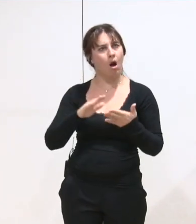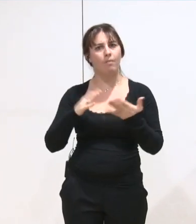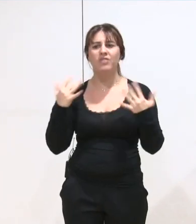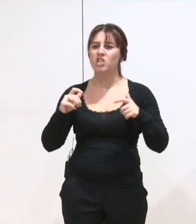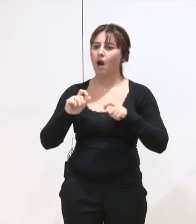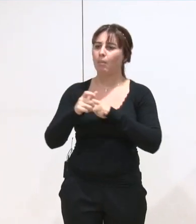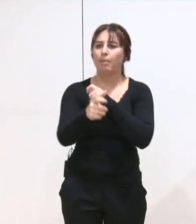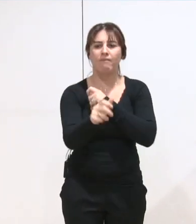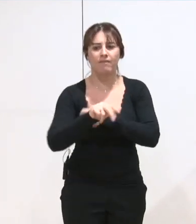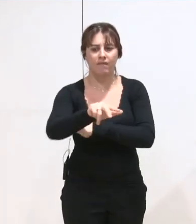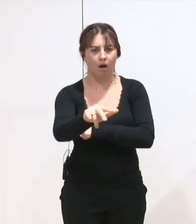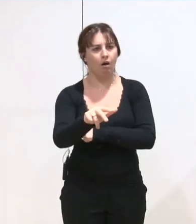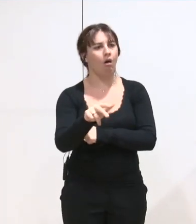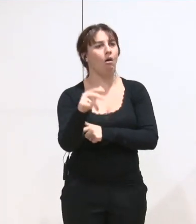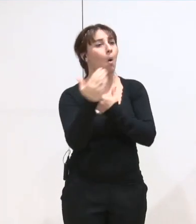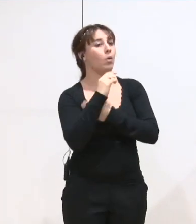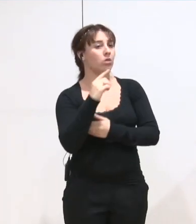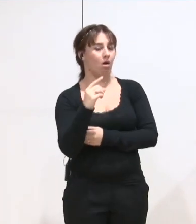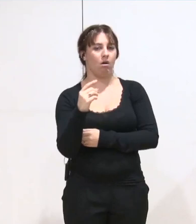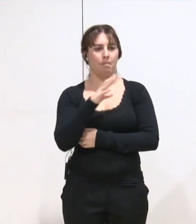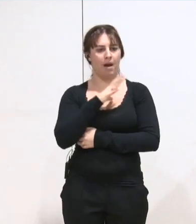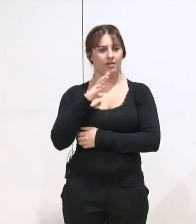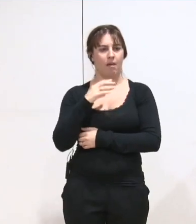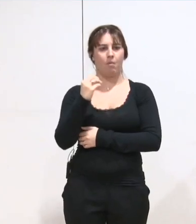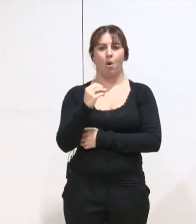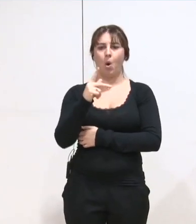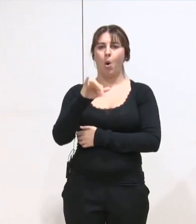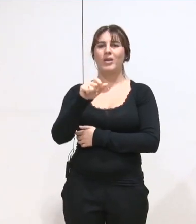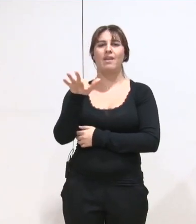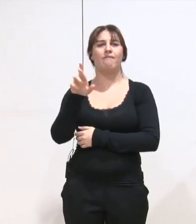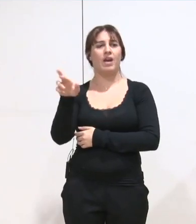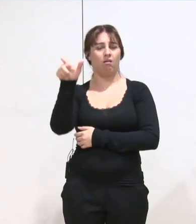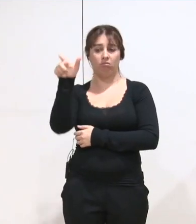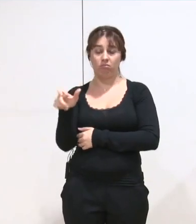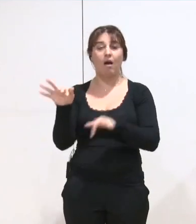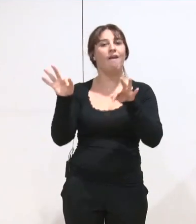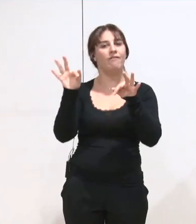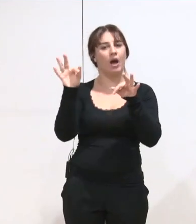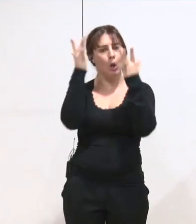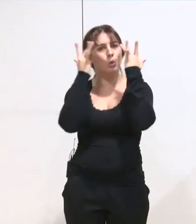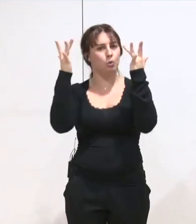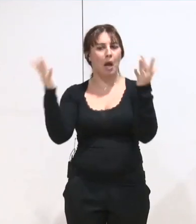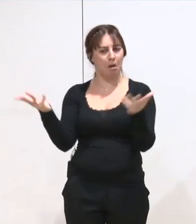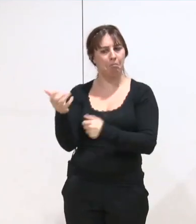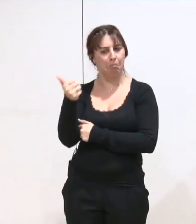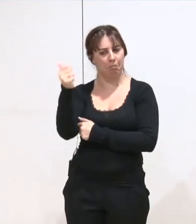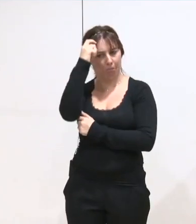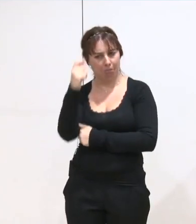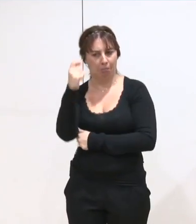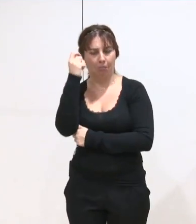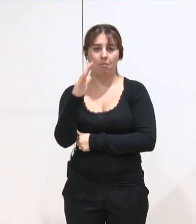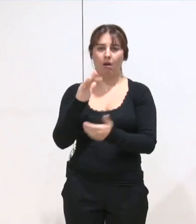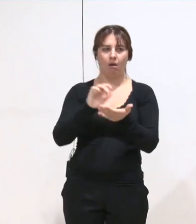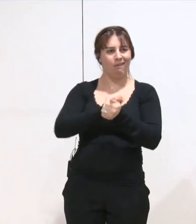prenne mal, je trouve que madame Okieffe est une personne très intéressante au plan culturel, mais rien que pour l'édition du